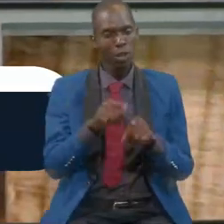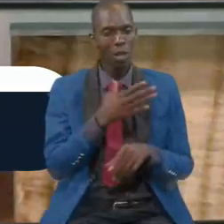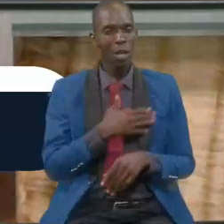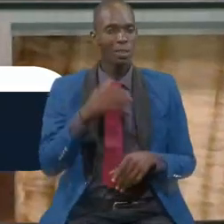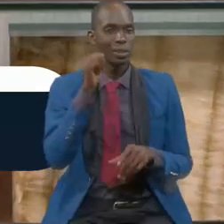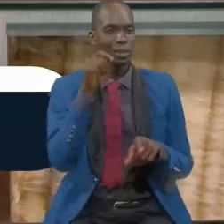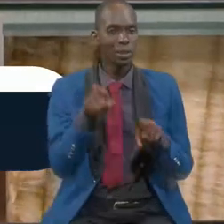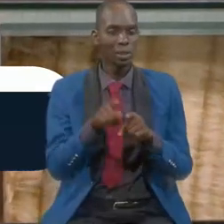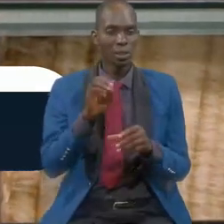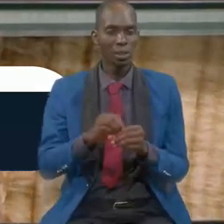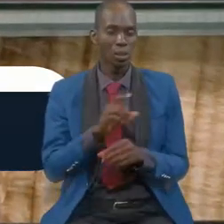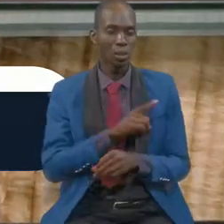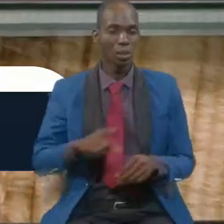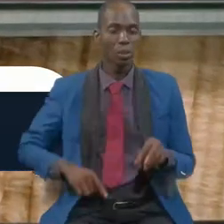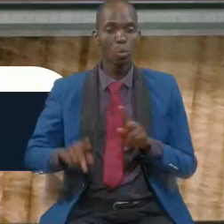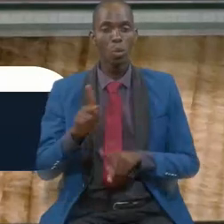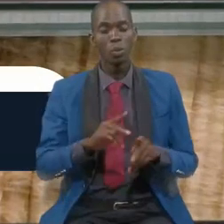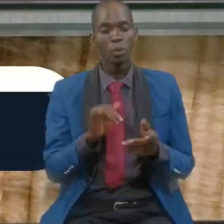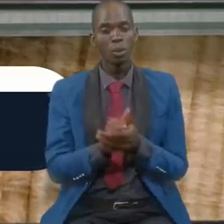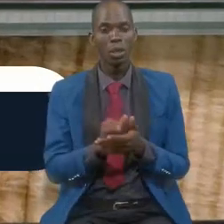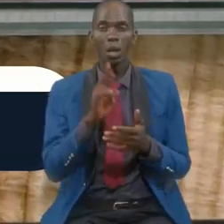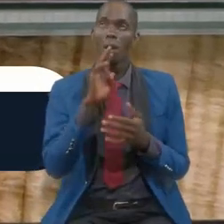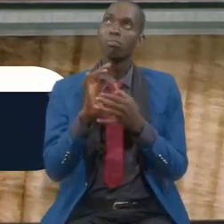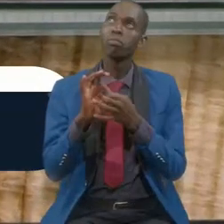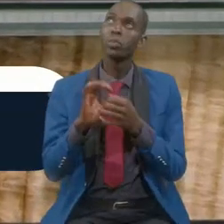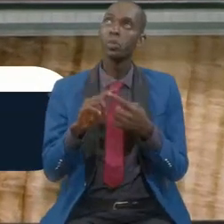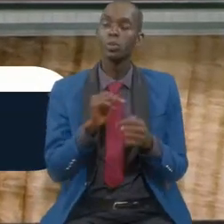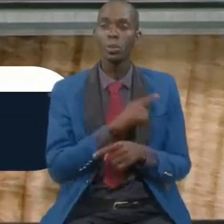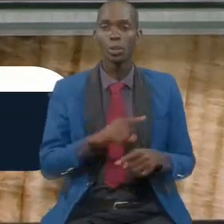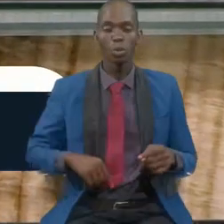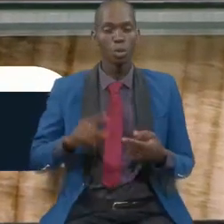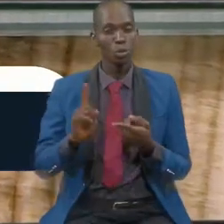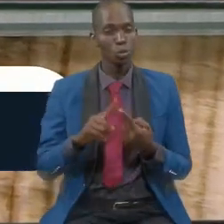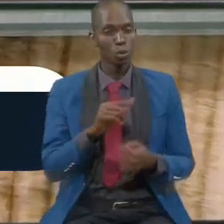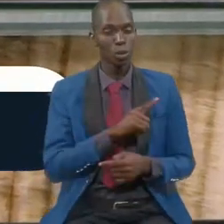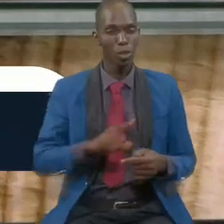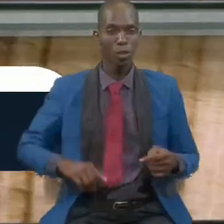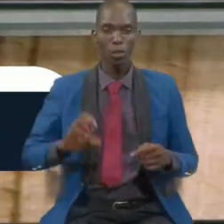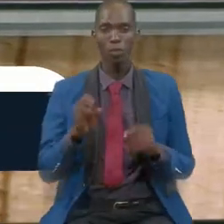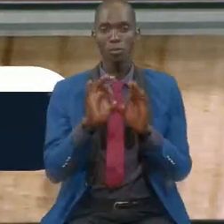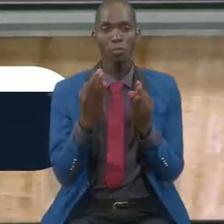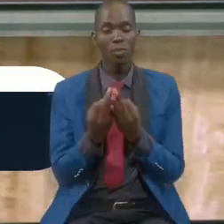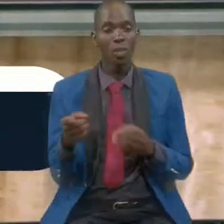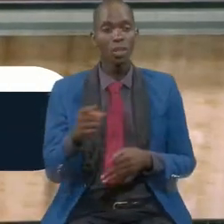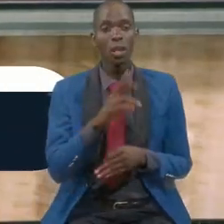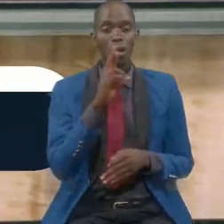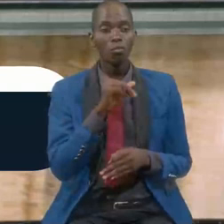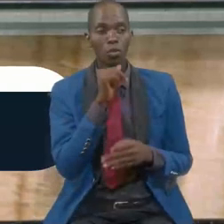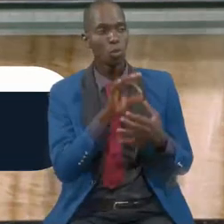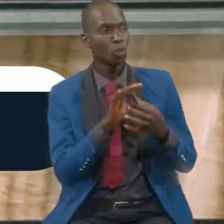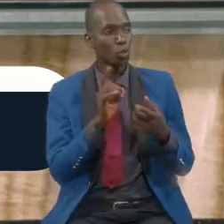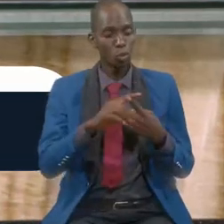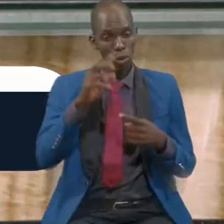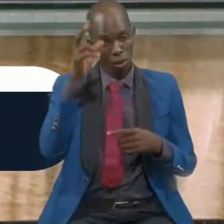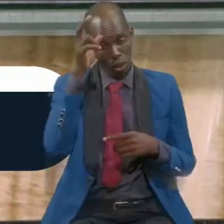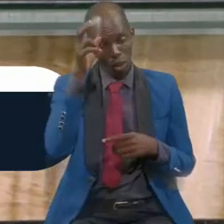Seigneur? Ceux qui appartiennent au Seigneur et à la famille du Seigneur. Ils n'appartiennent pas à